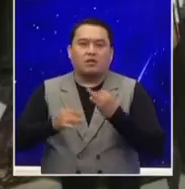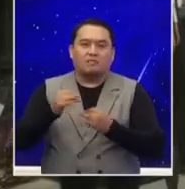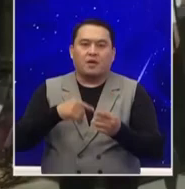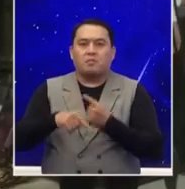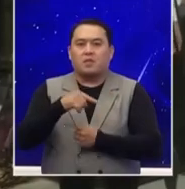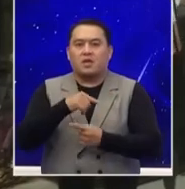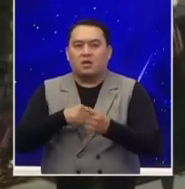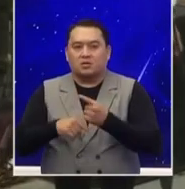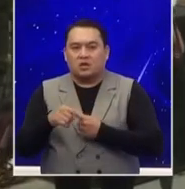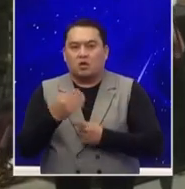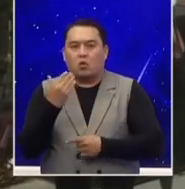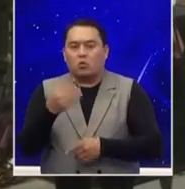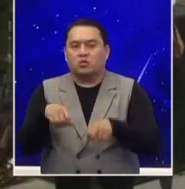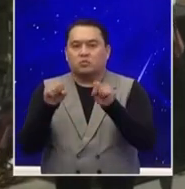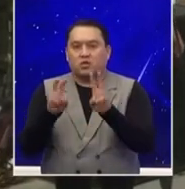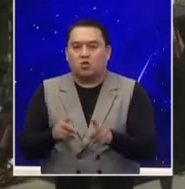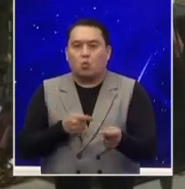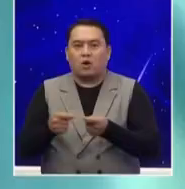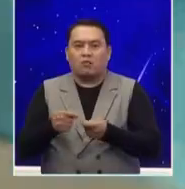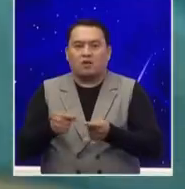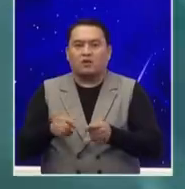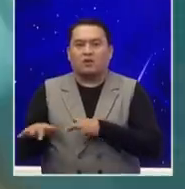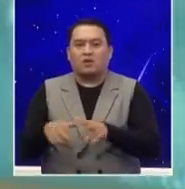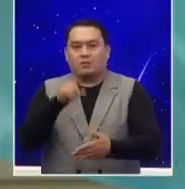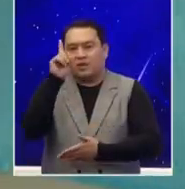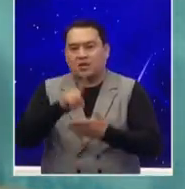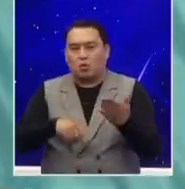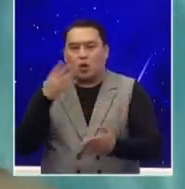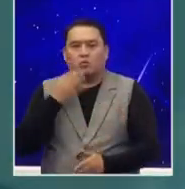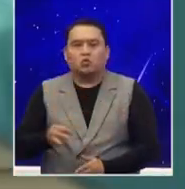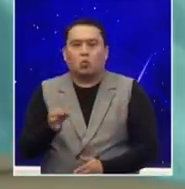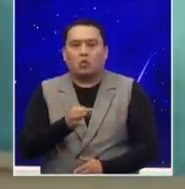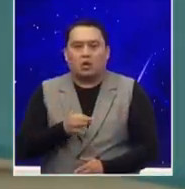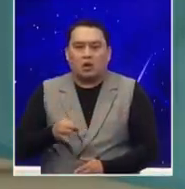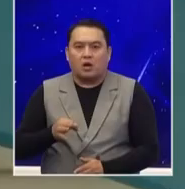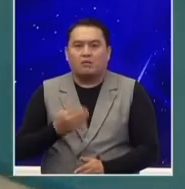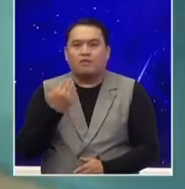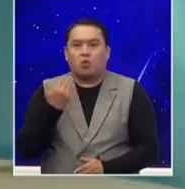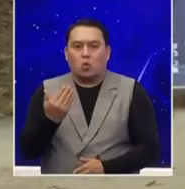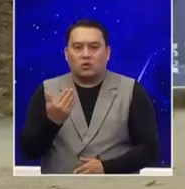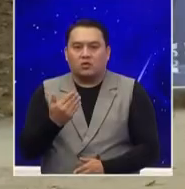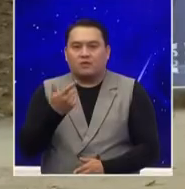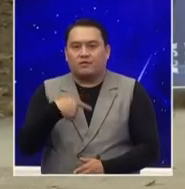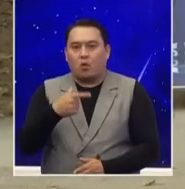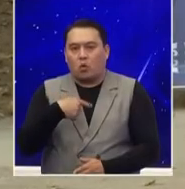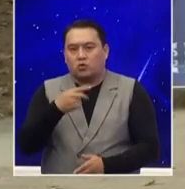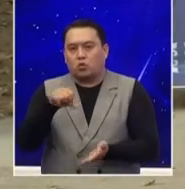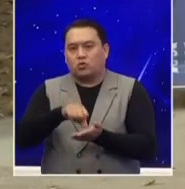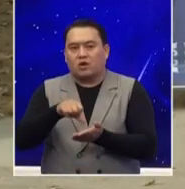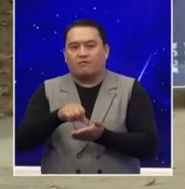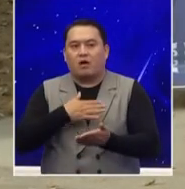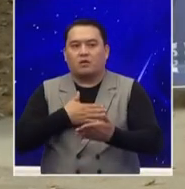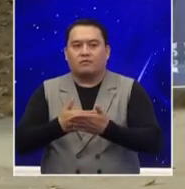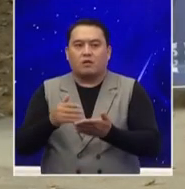бизнес-тренеры а также специалист управления по делам религий алматинской области альбусе gameboy свою очередь участники